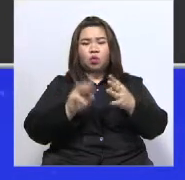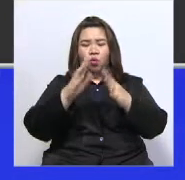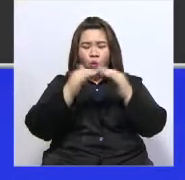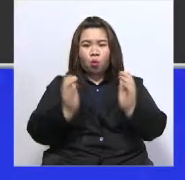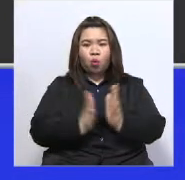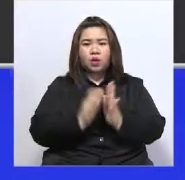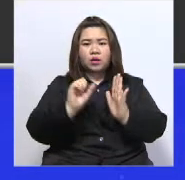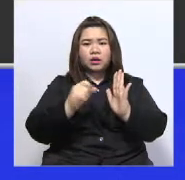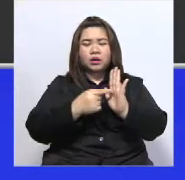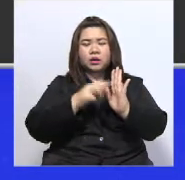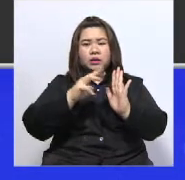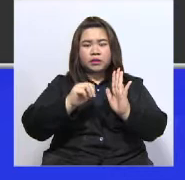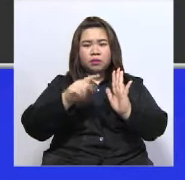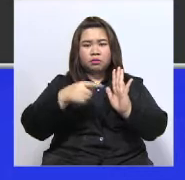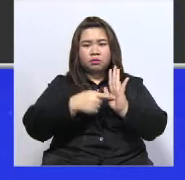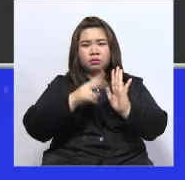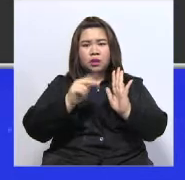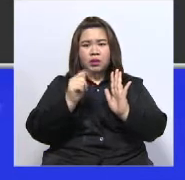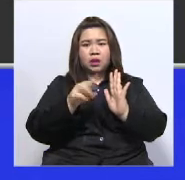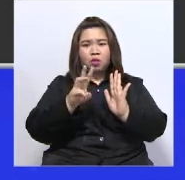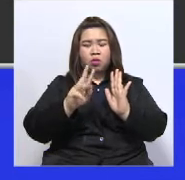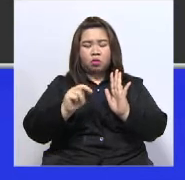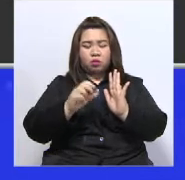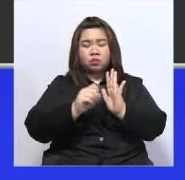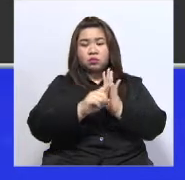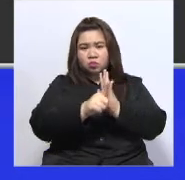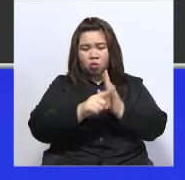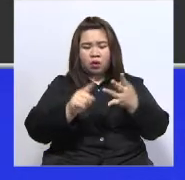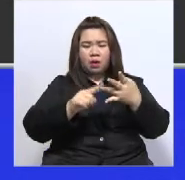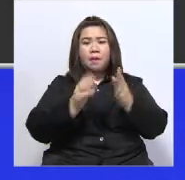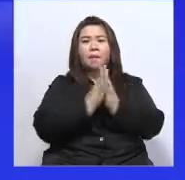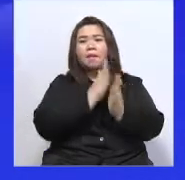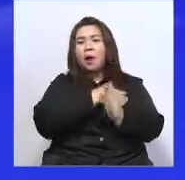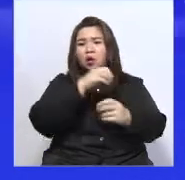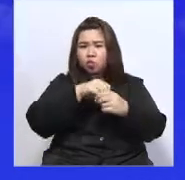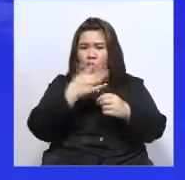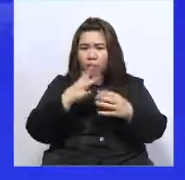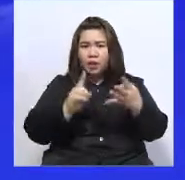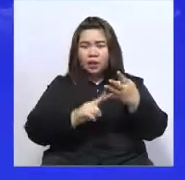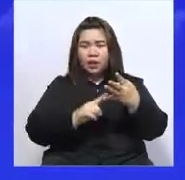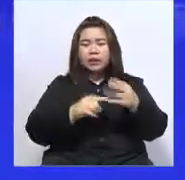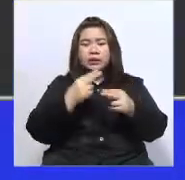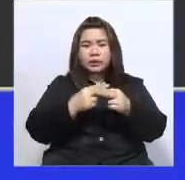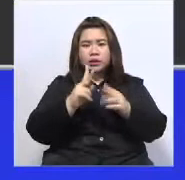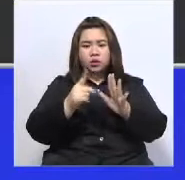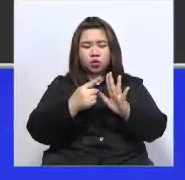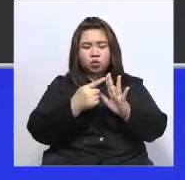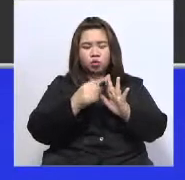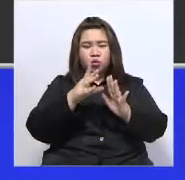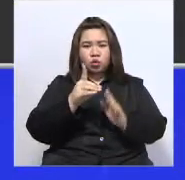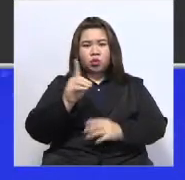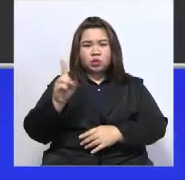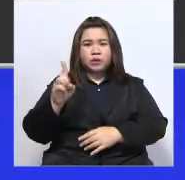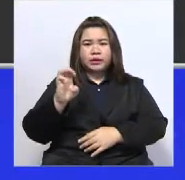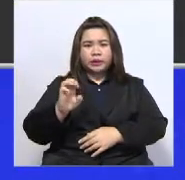วัดกุดดีทองค่ะโดยล่าสุดนะคะบรรยากาศภายในกุฏิพระวัดสามพระยาค่ะเจ้าหน้า